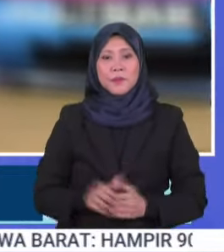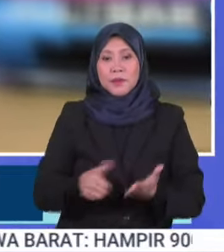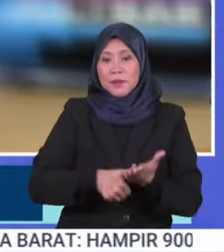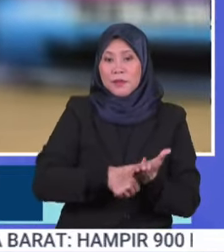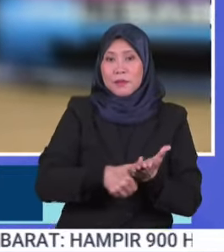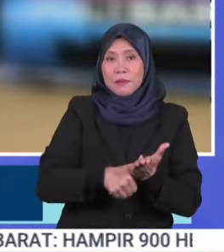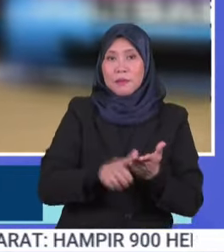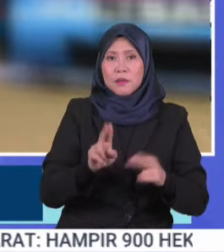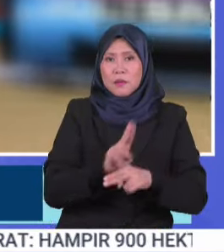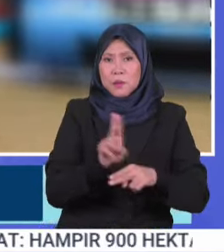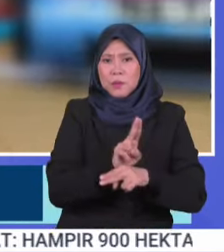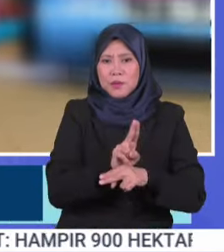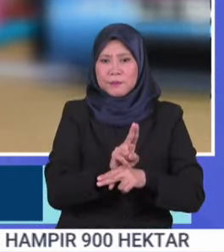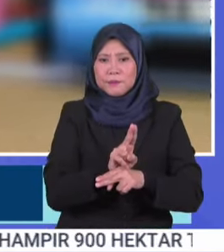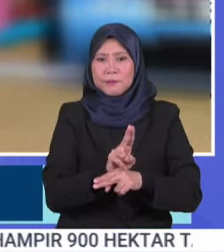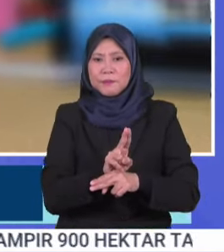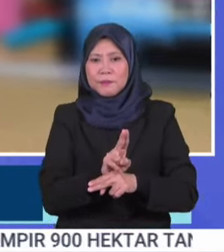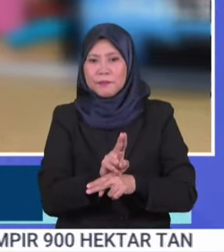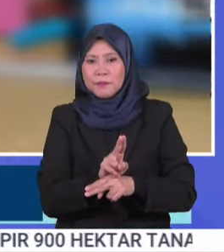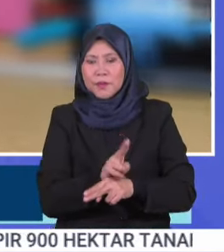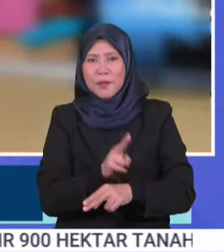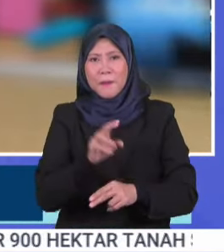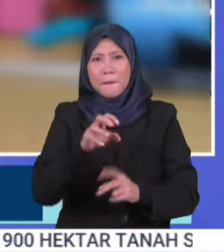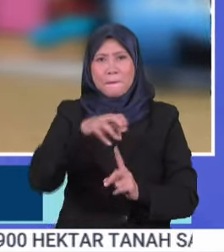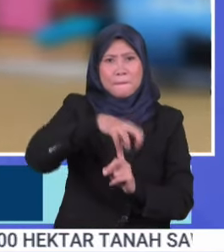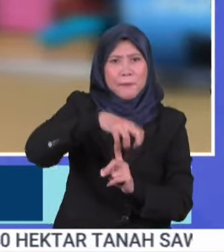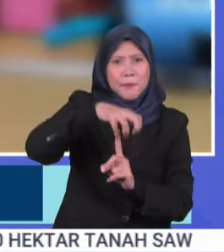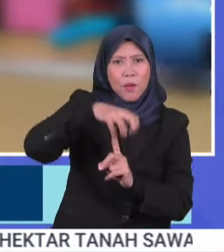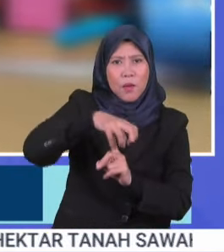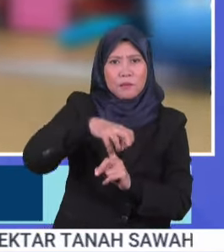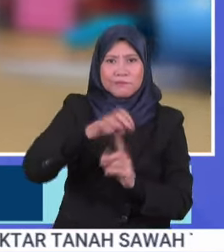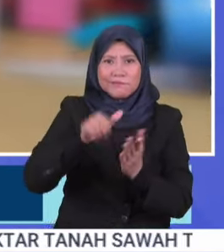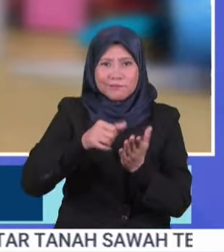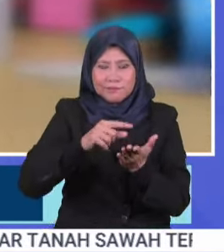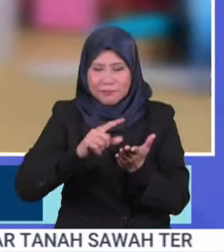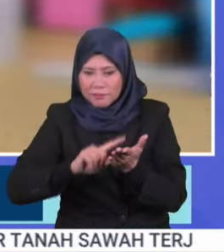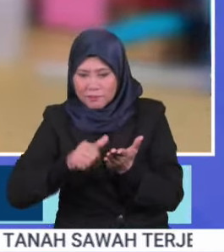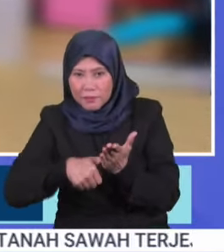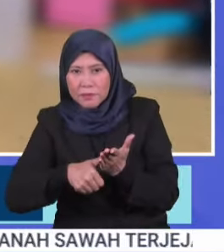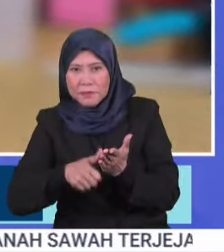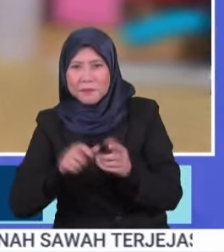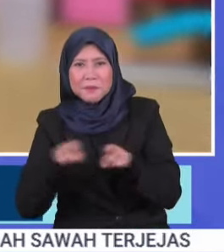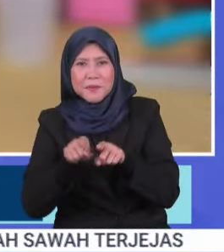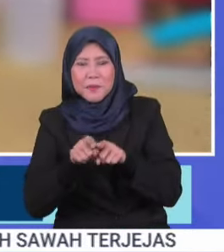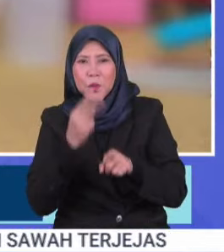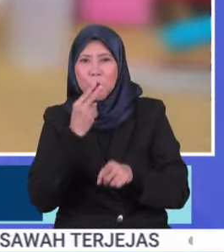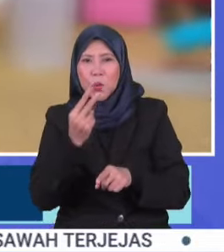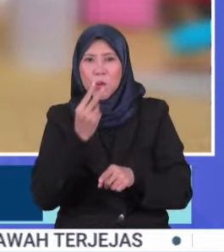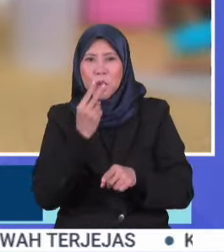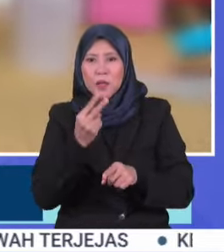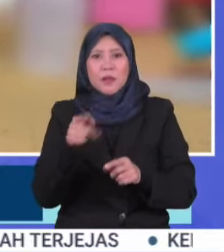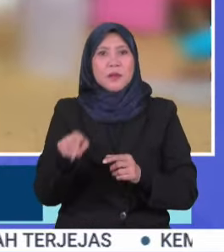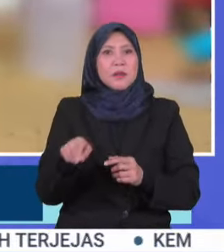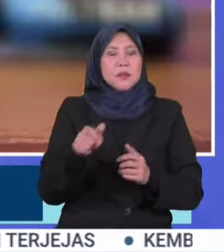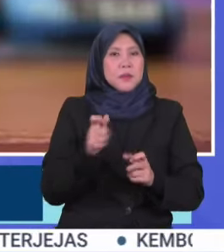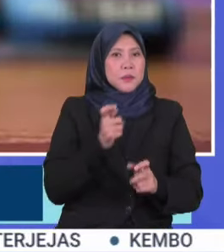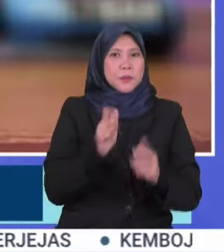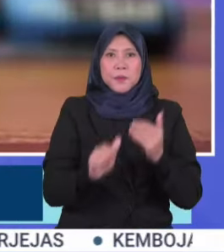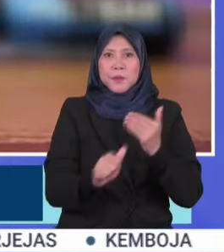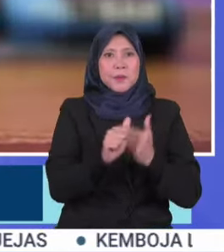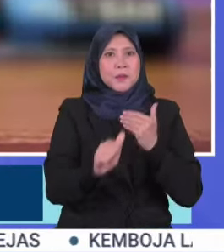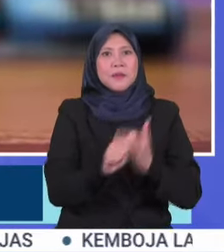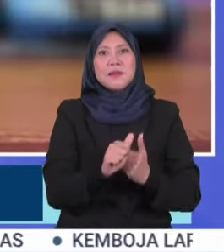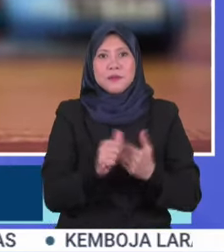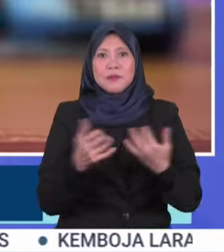Penggunaan dadah sintetik jenis mushroom atau cendawan dalam kalangan anak muda semakin membimbangkan. Ketua Polis Daerah